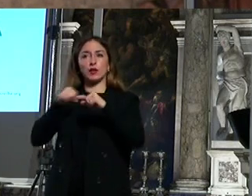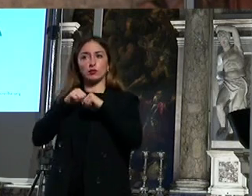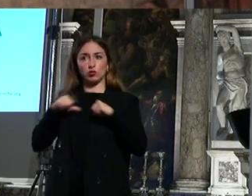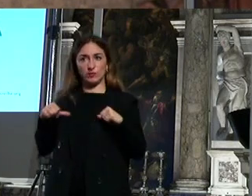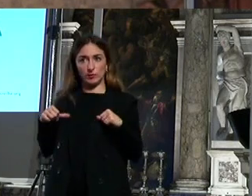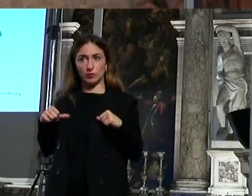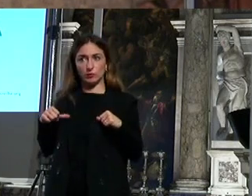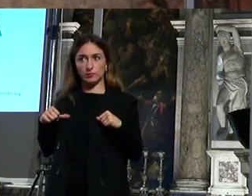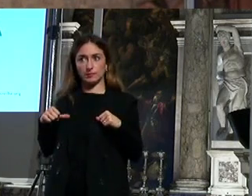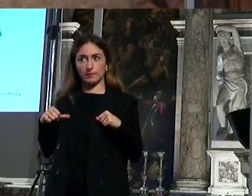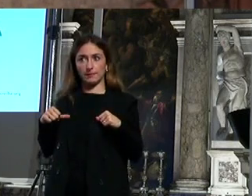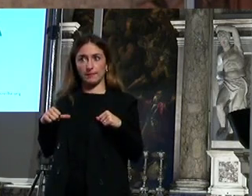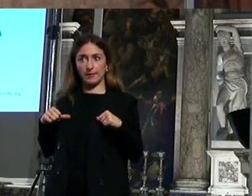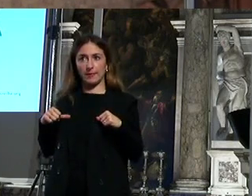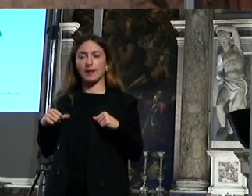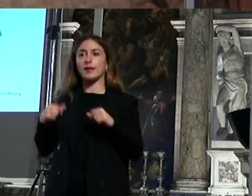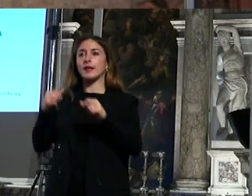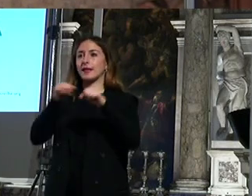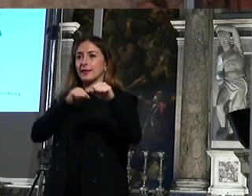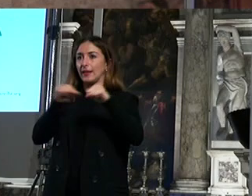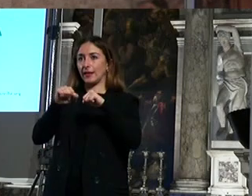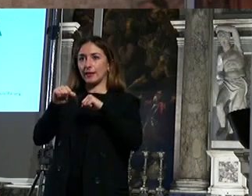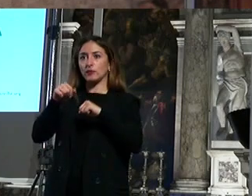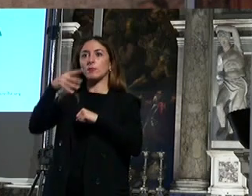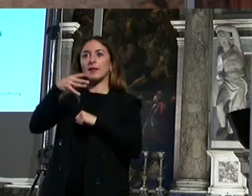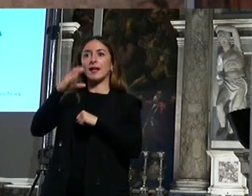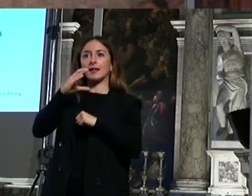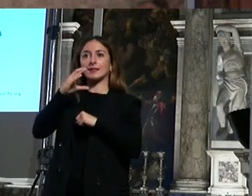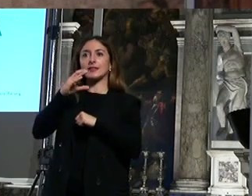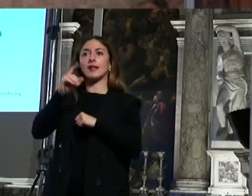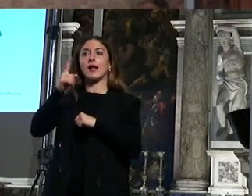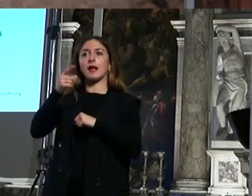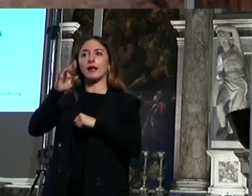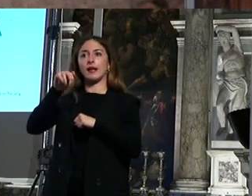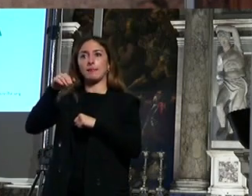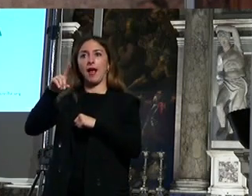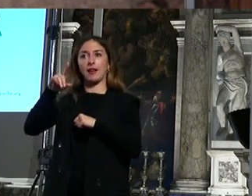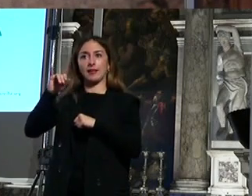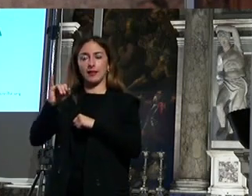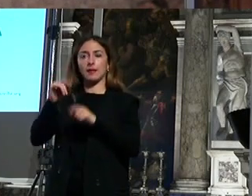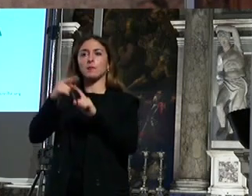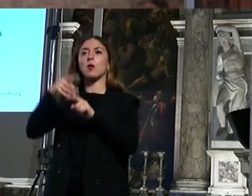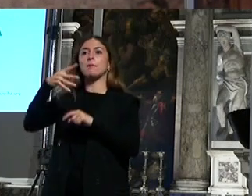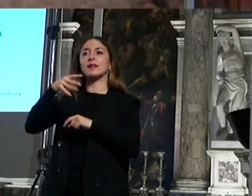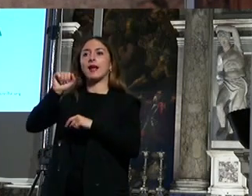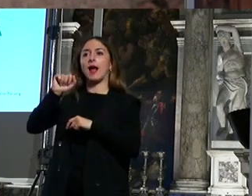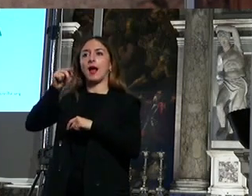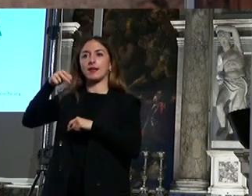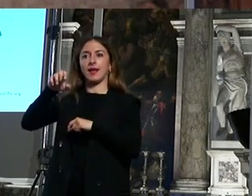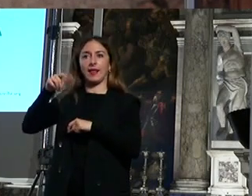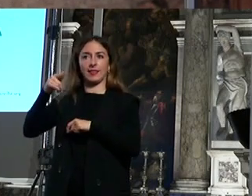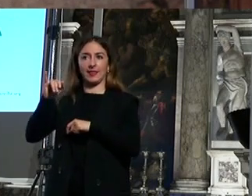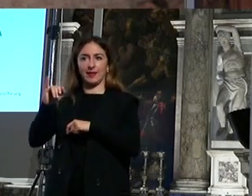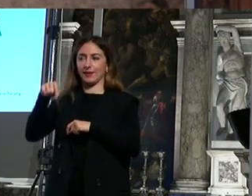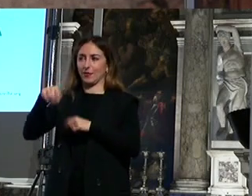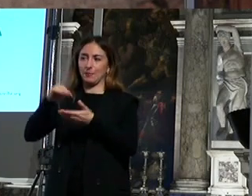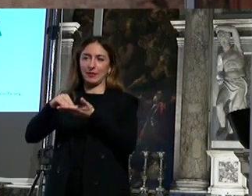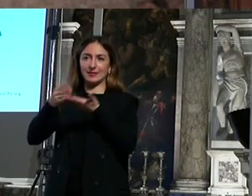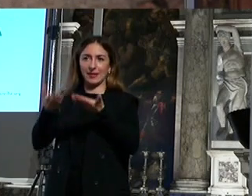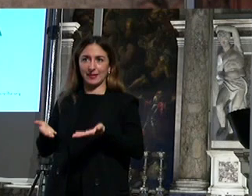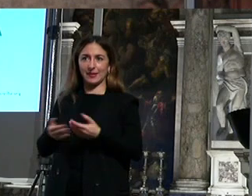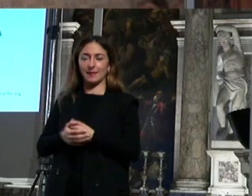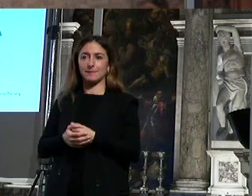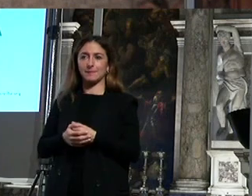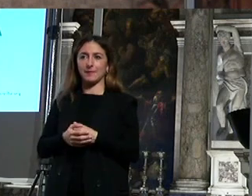e dunque la sua direttrice Maria Cristina Gribaudi e Mattia Agnetti, che anche è qui con noi e